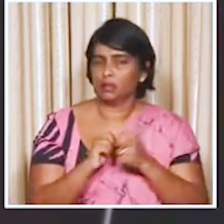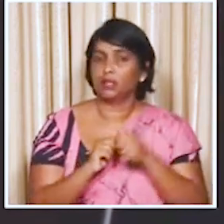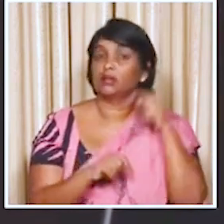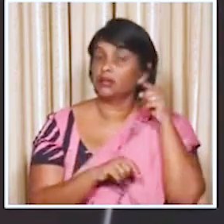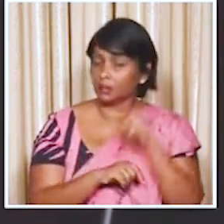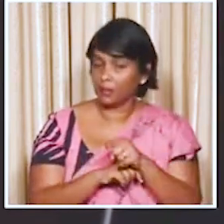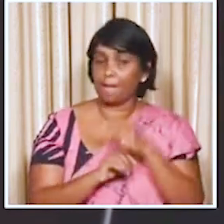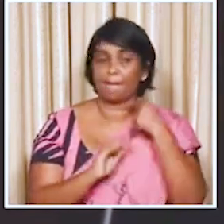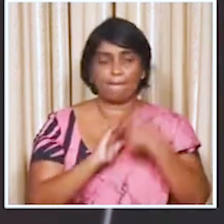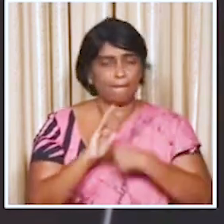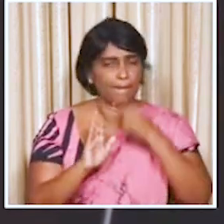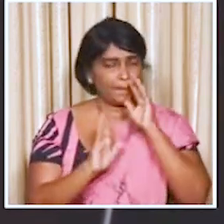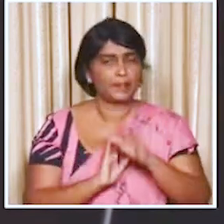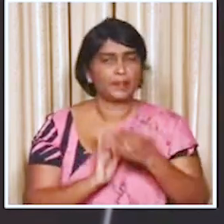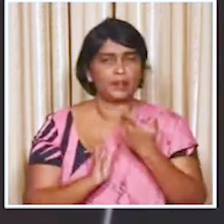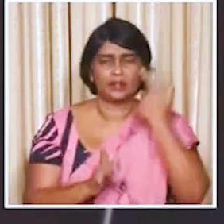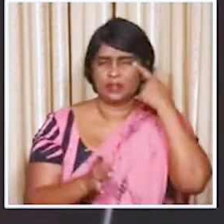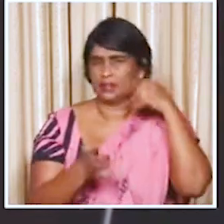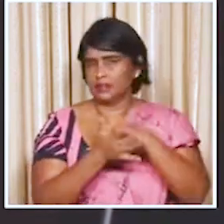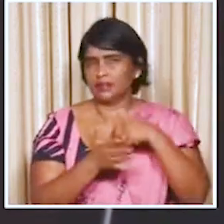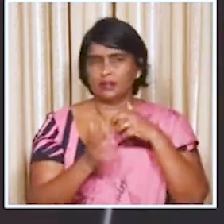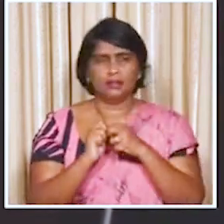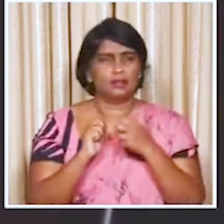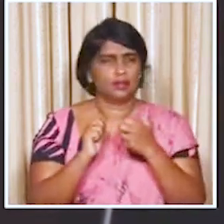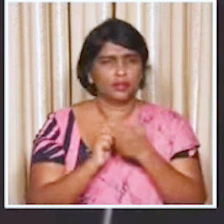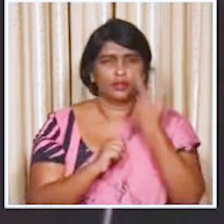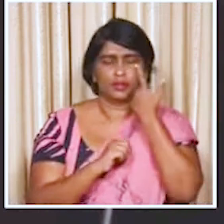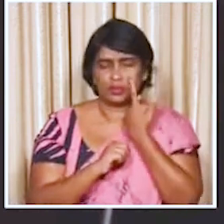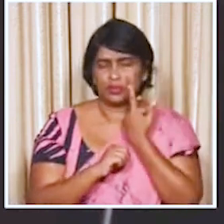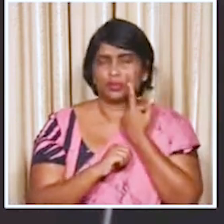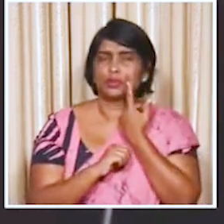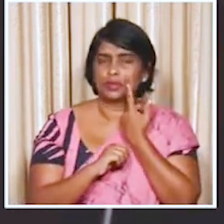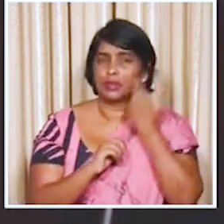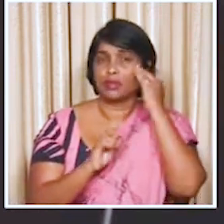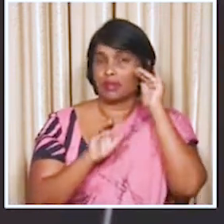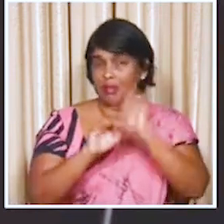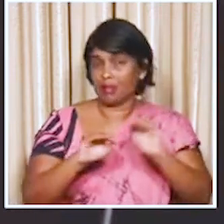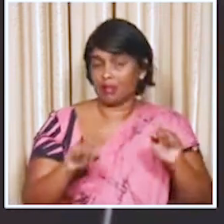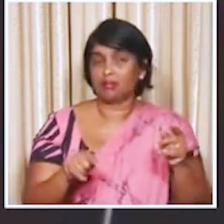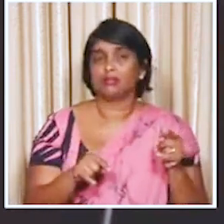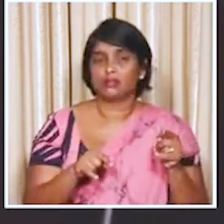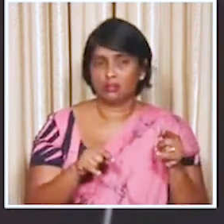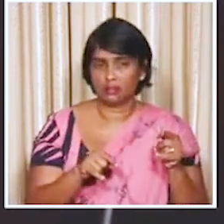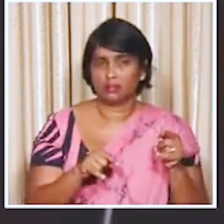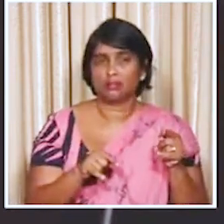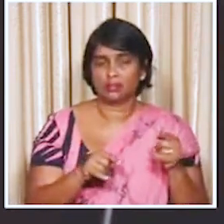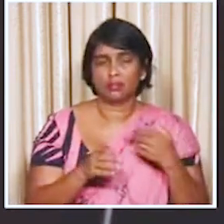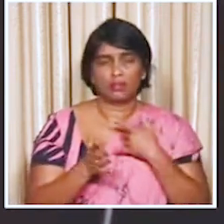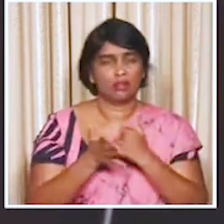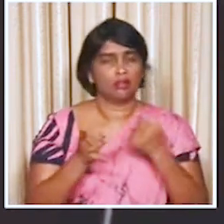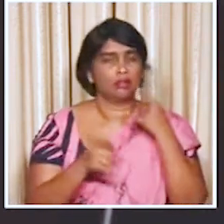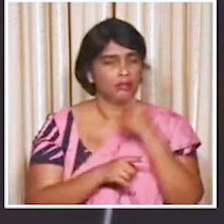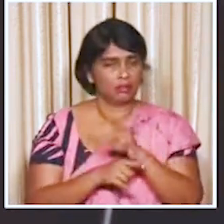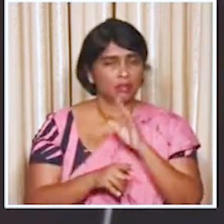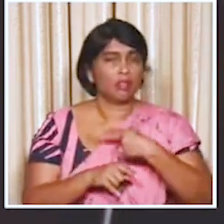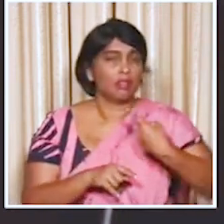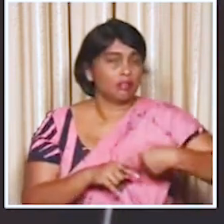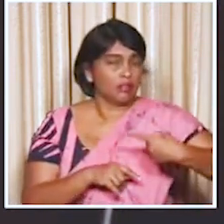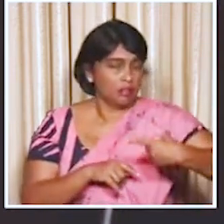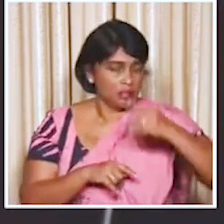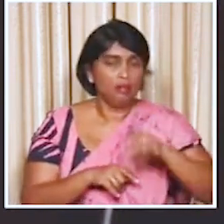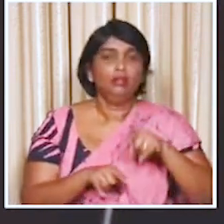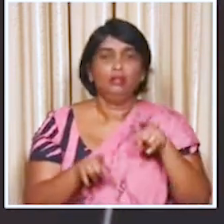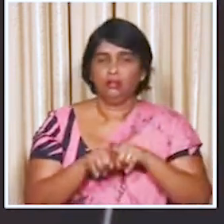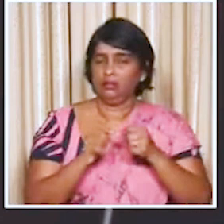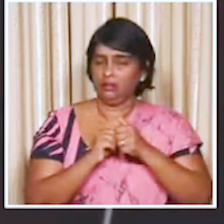Me rata tiennya me asahan kari tatwing me ahinsa kag deriviyo. Apa yang ujian itu lakuin? Dawasa pura awat